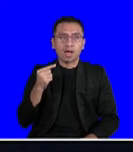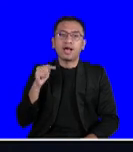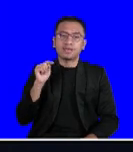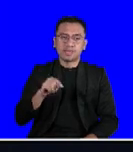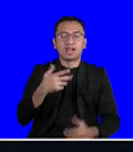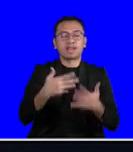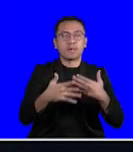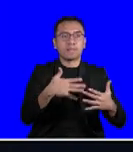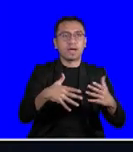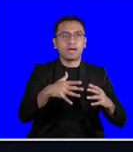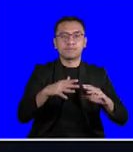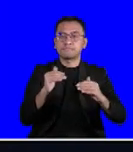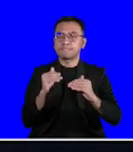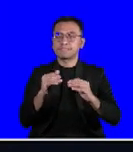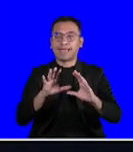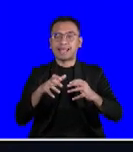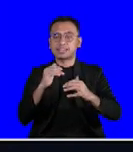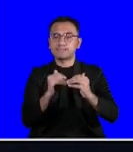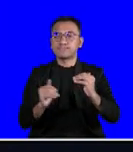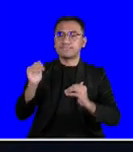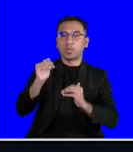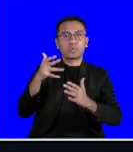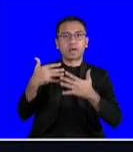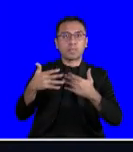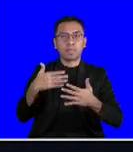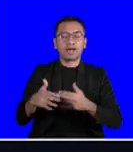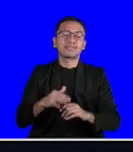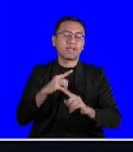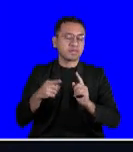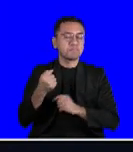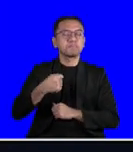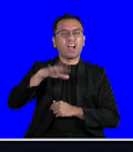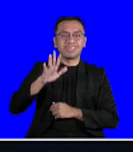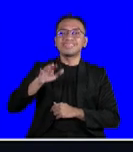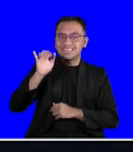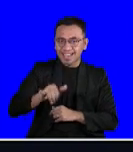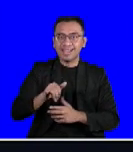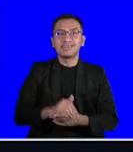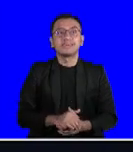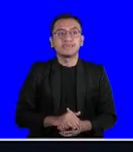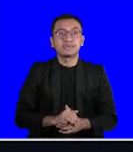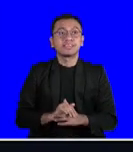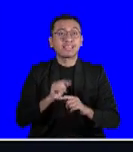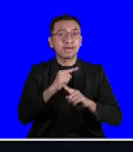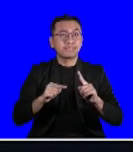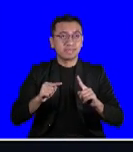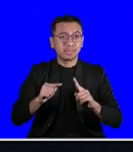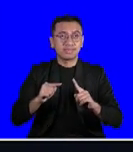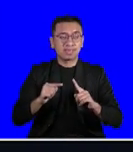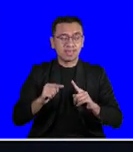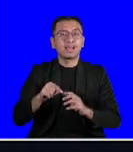kelas ke yang lebih tinggi. Namun tentu saja menjadi lebih mahal. Ini yang dimaksud dengan Anda boleh menambah